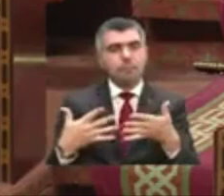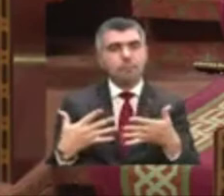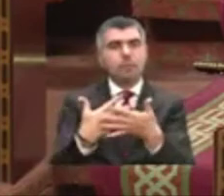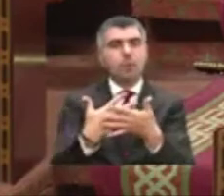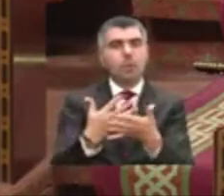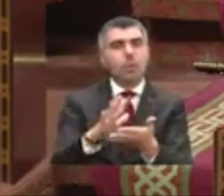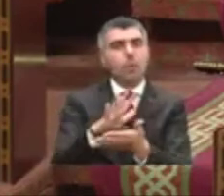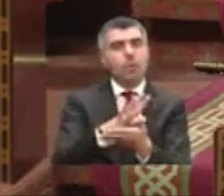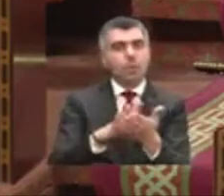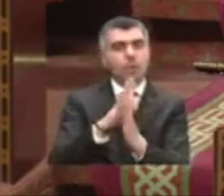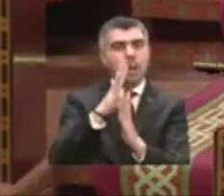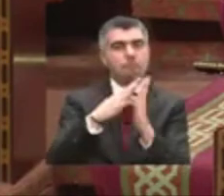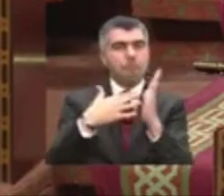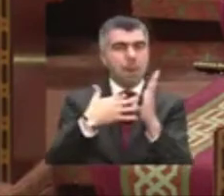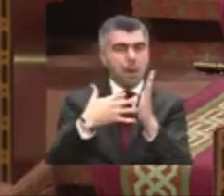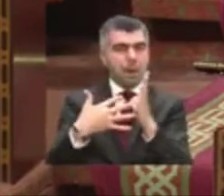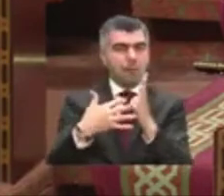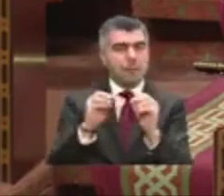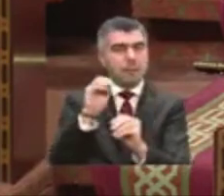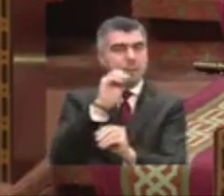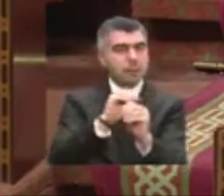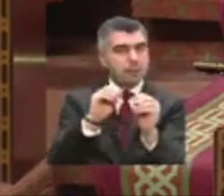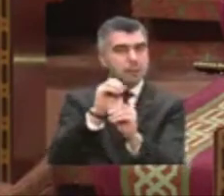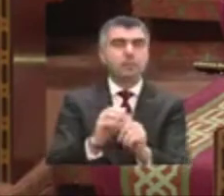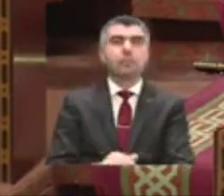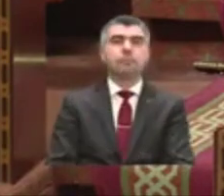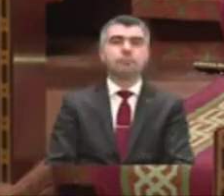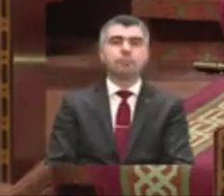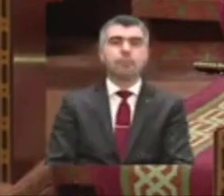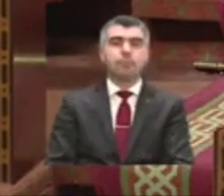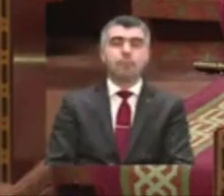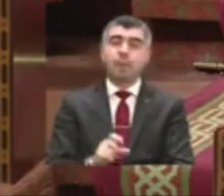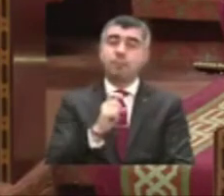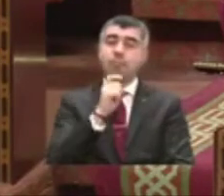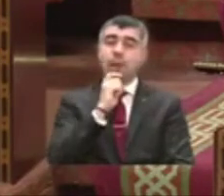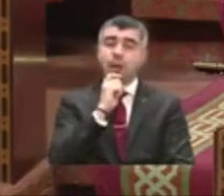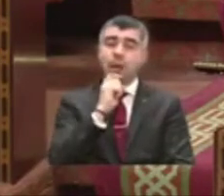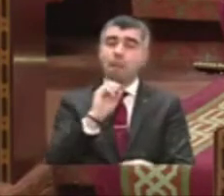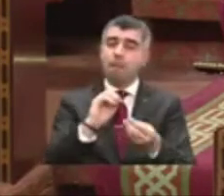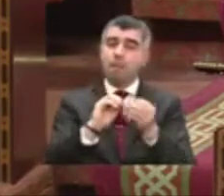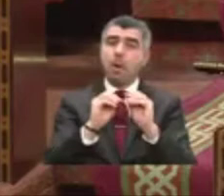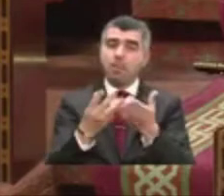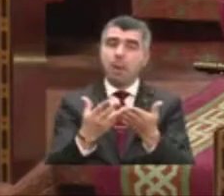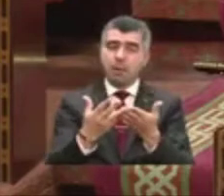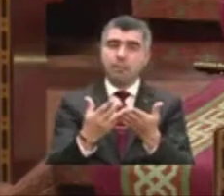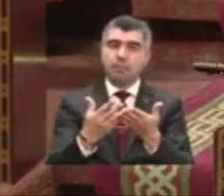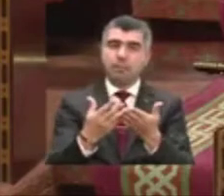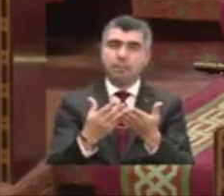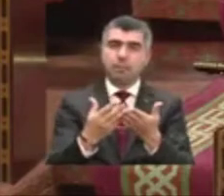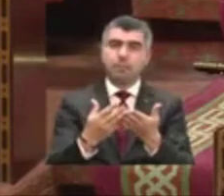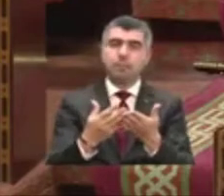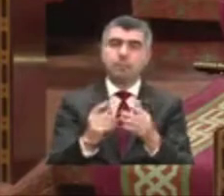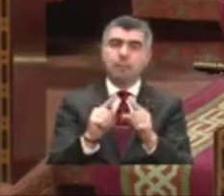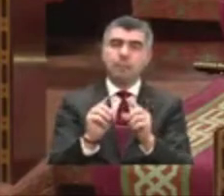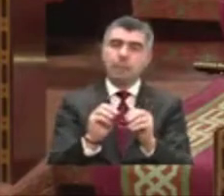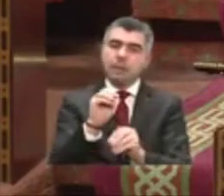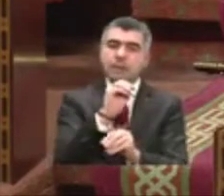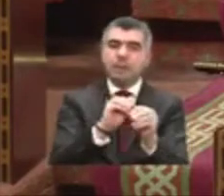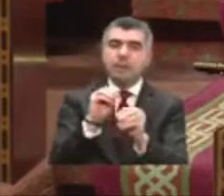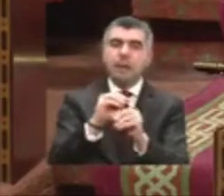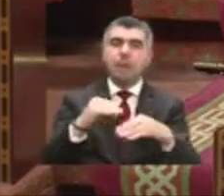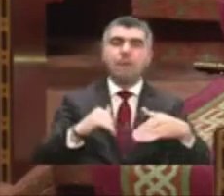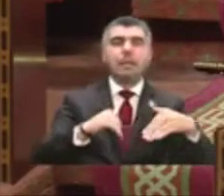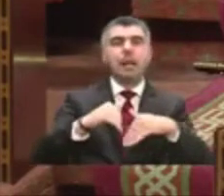وضع هذا البرنامج. ثانيا، بقات واحد الإشكالية اللي هي مطروحة، هي إشكالية ديال الصيانة، لأن